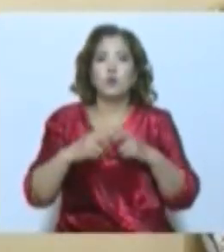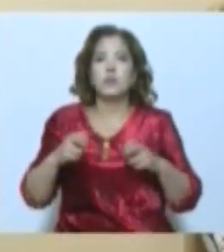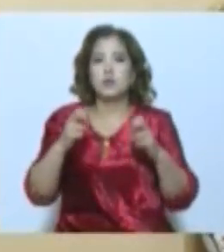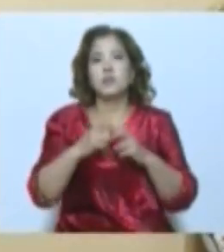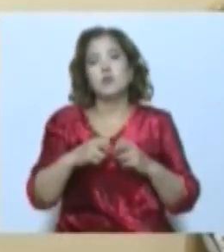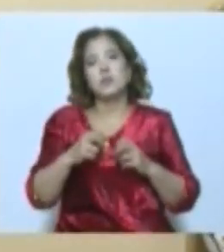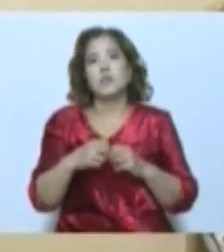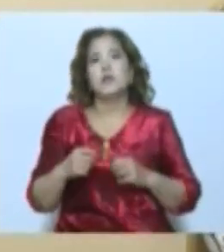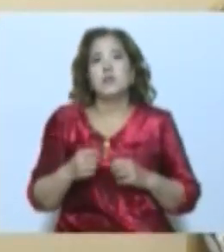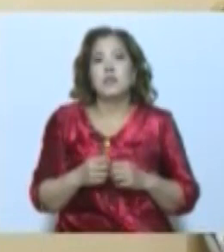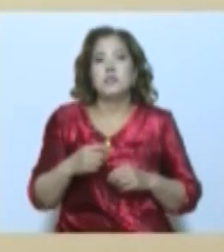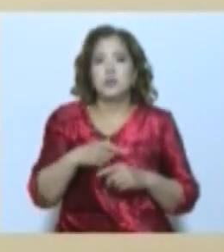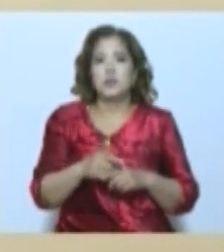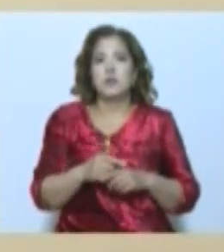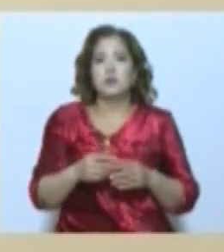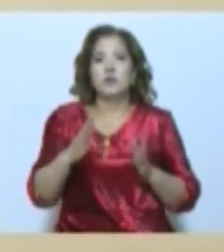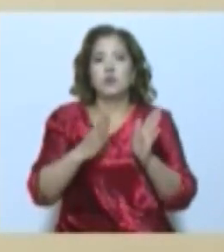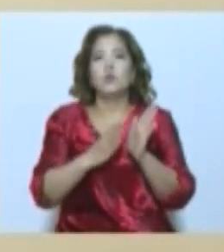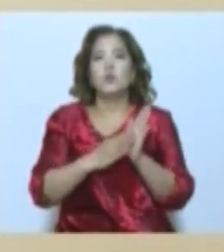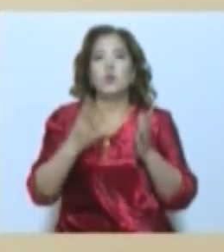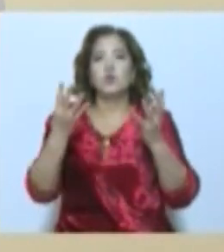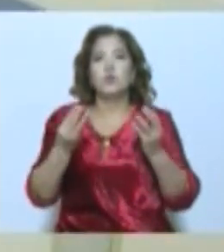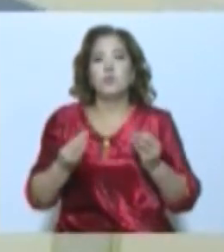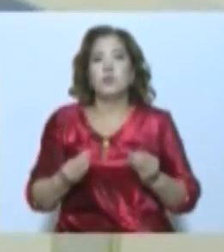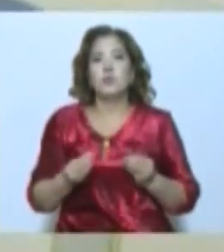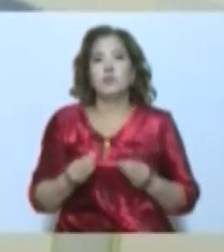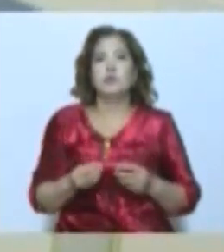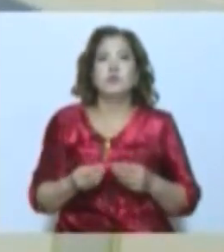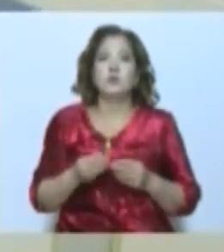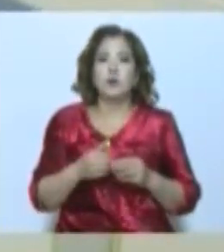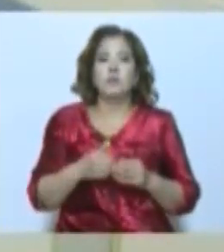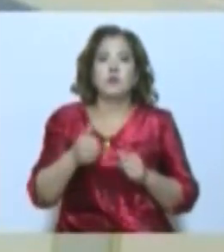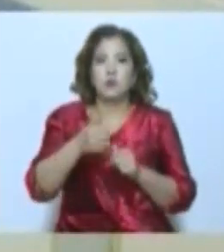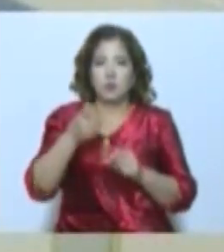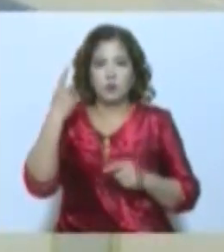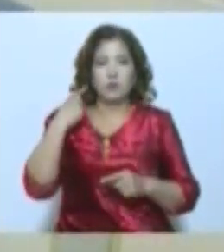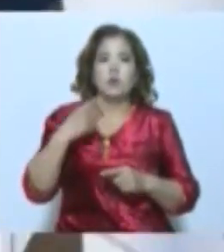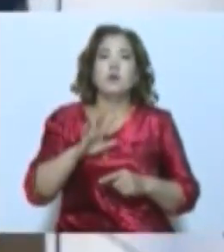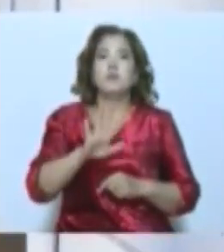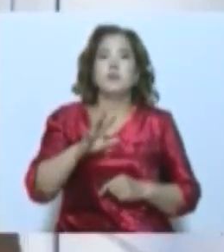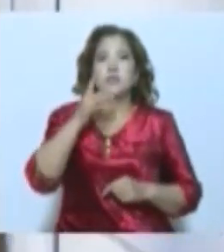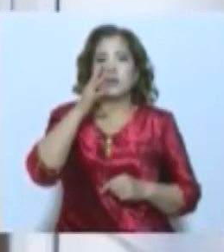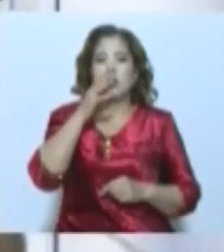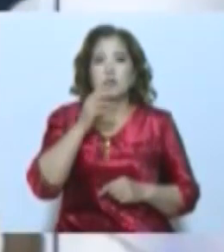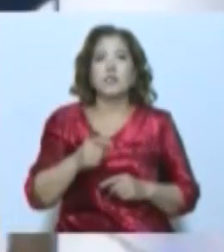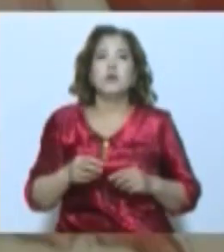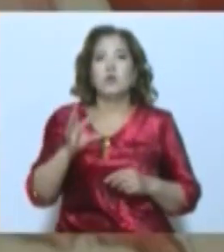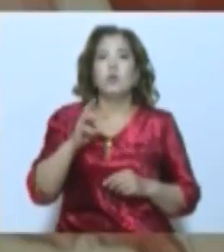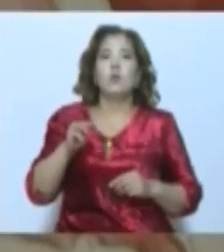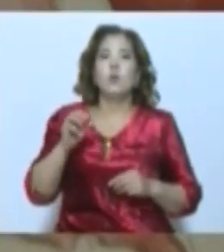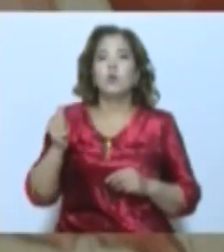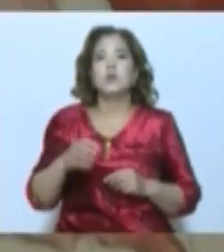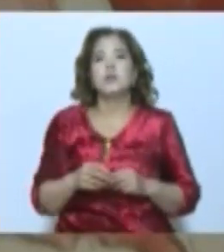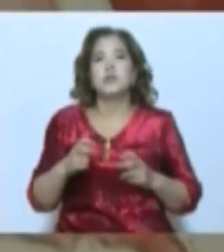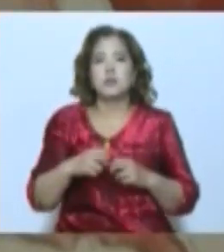беріп, осыдан 9 күн бұрын науқастың жүрегіне кардиохирург Әбу Насыр Сухановтың көмегімен 5 сағаттық ота жасалды.